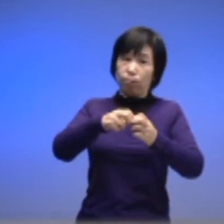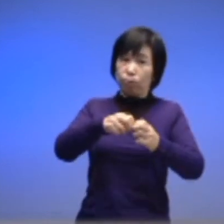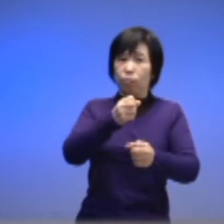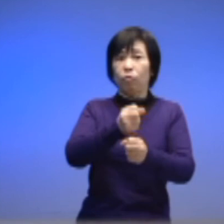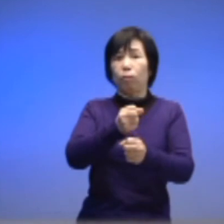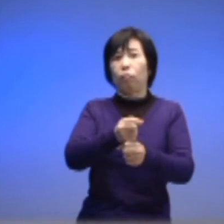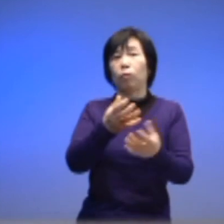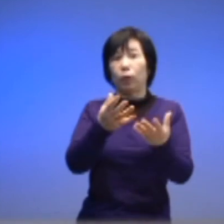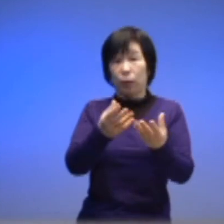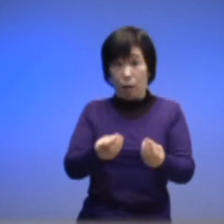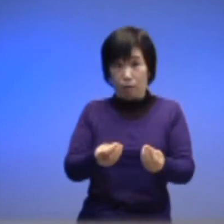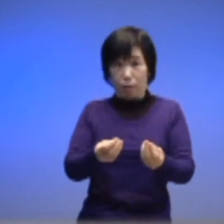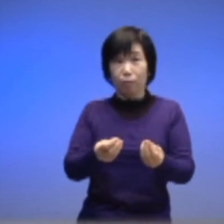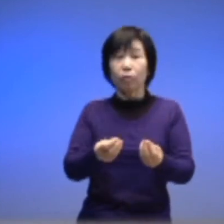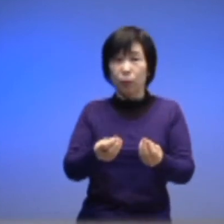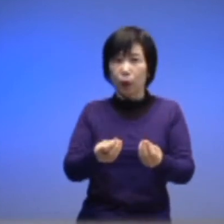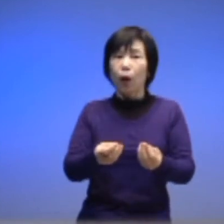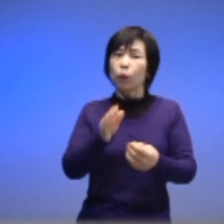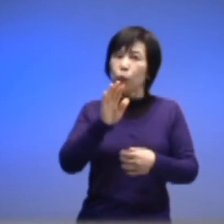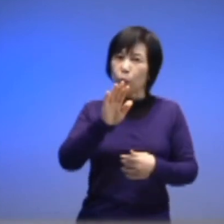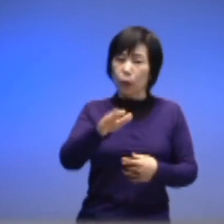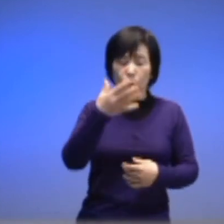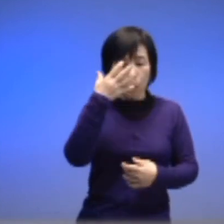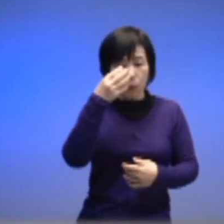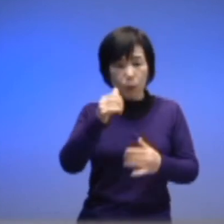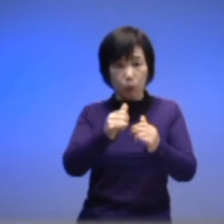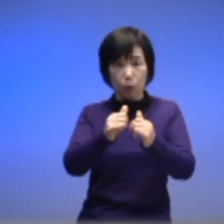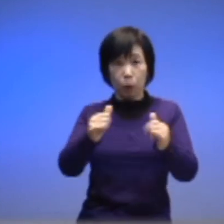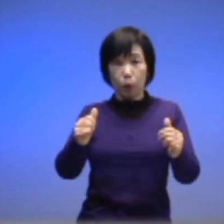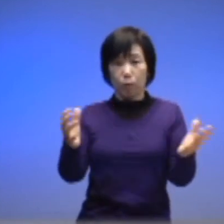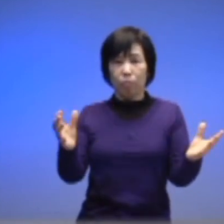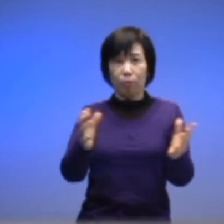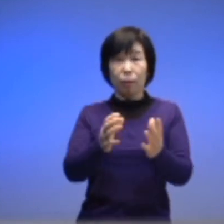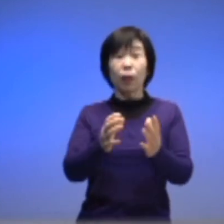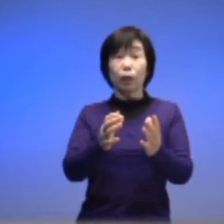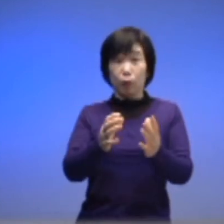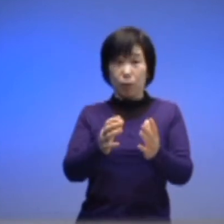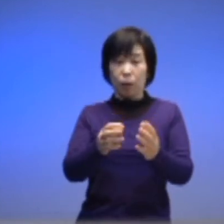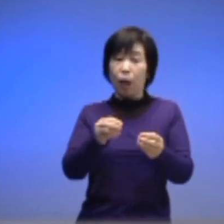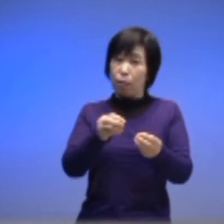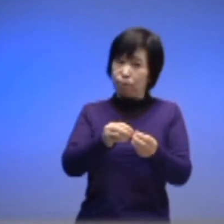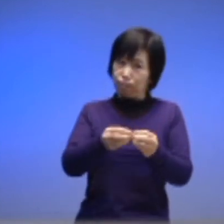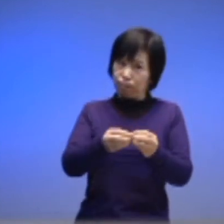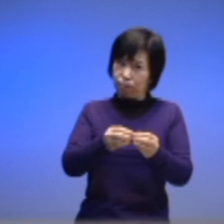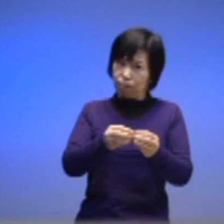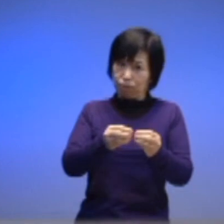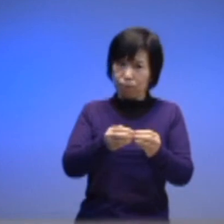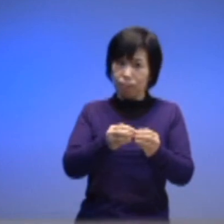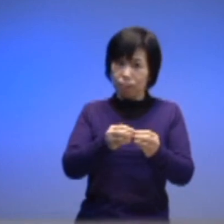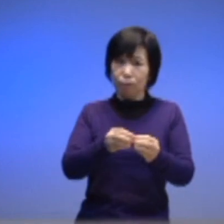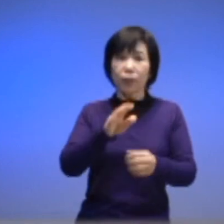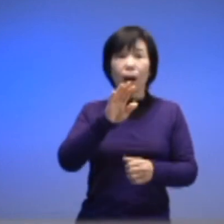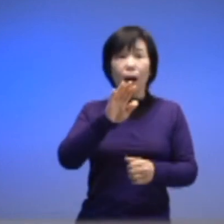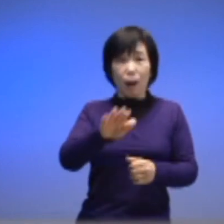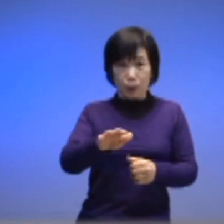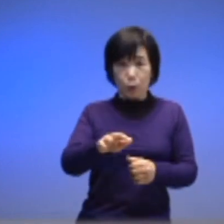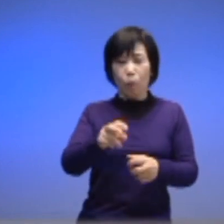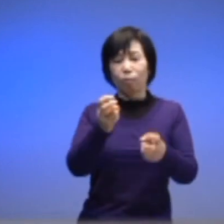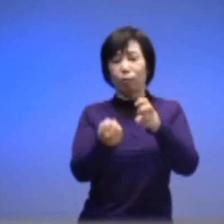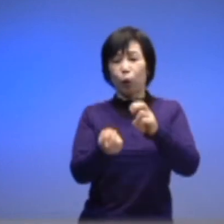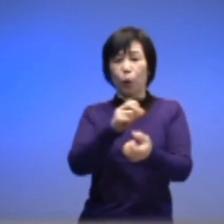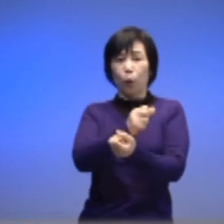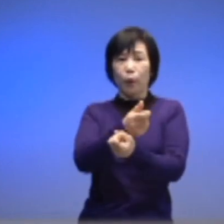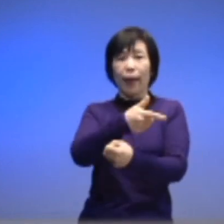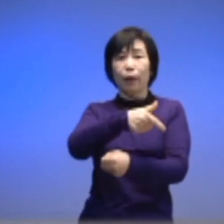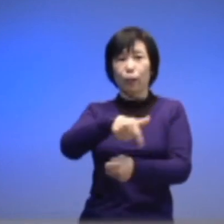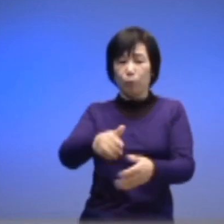まりです。これをきっかけに同好会が発足し、現在のロボット研究部へと発展してい